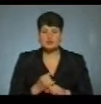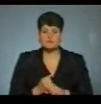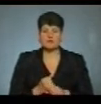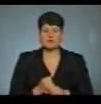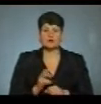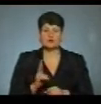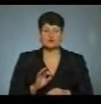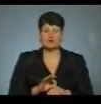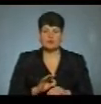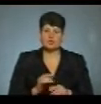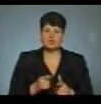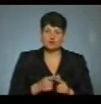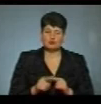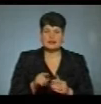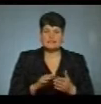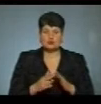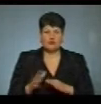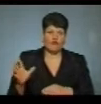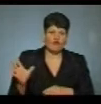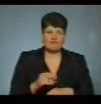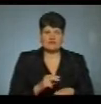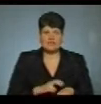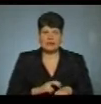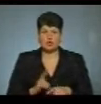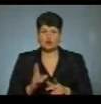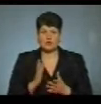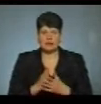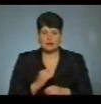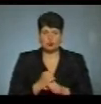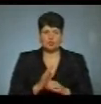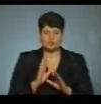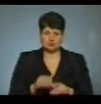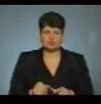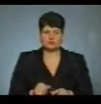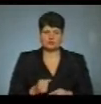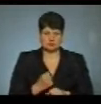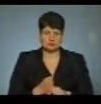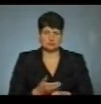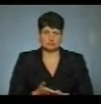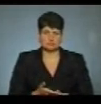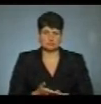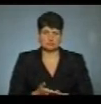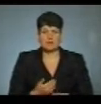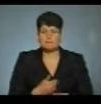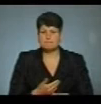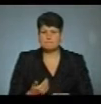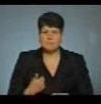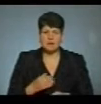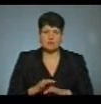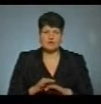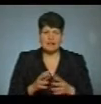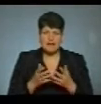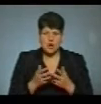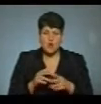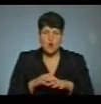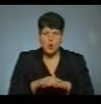хворими на коронавірус? Чи тут така ситуація, що всі лікарі, хто є на роботі, будуть задіяні до цієї роботи? Ну, дивіться, ми провели